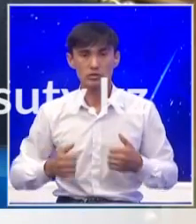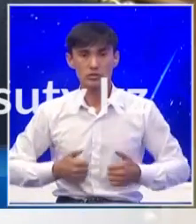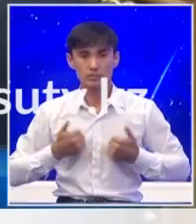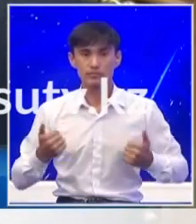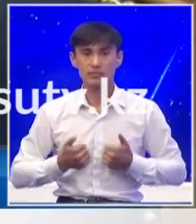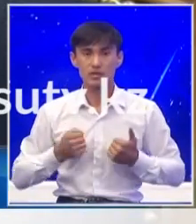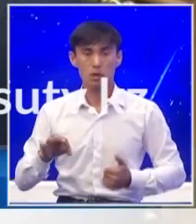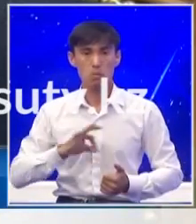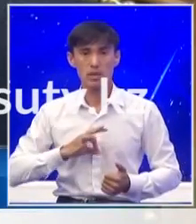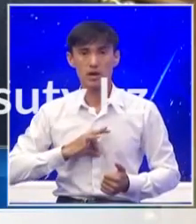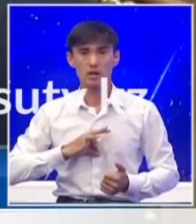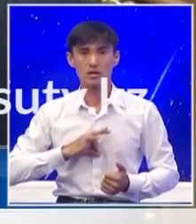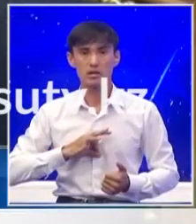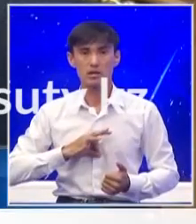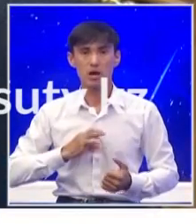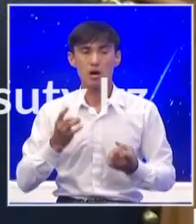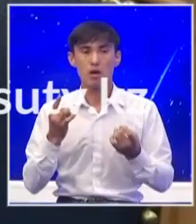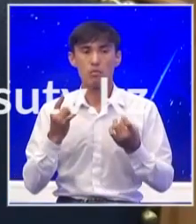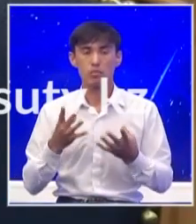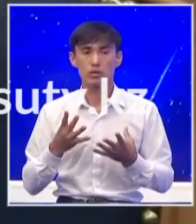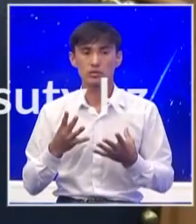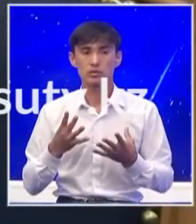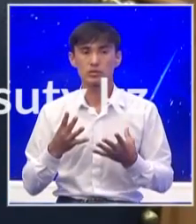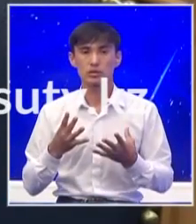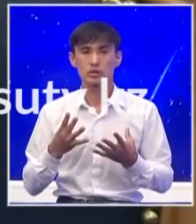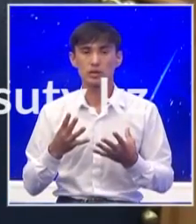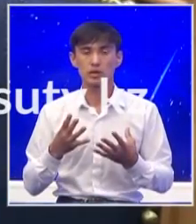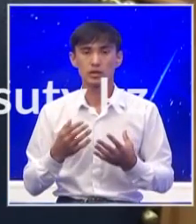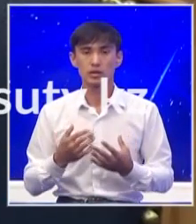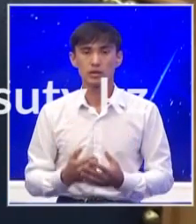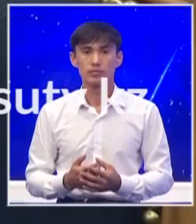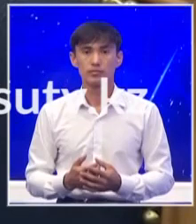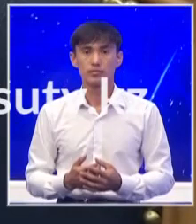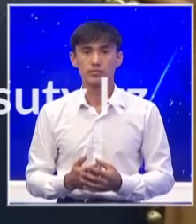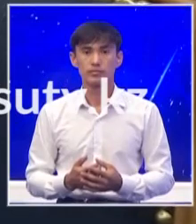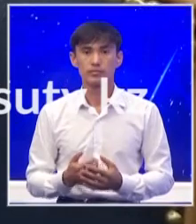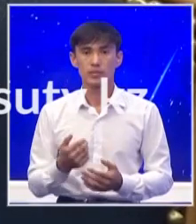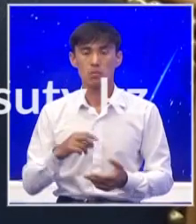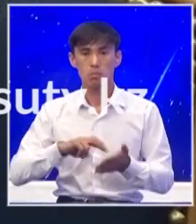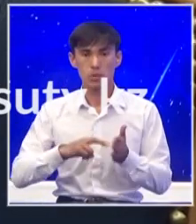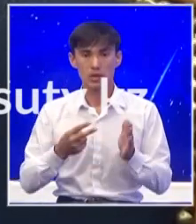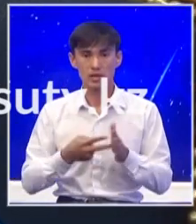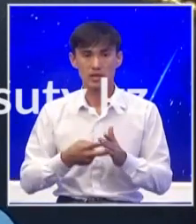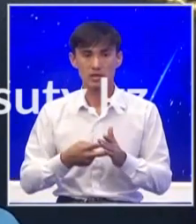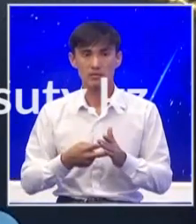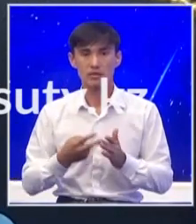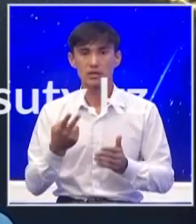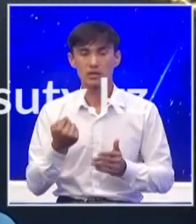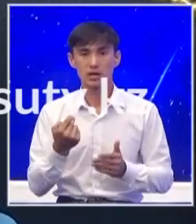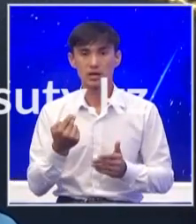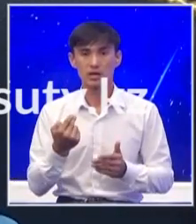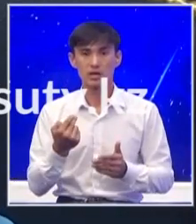боролись за медаль там. Просто, ну, мы, конечно, планировали, да, если,